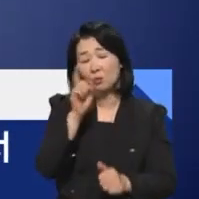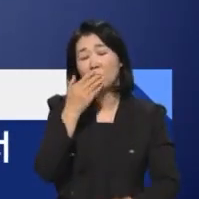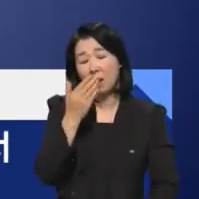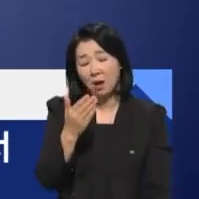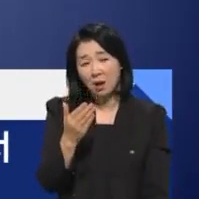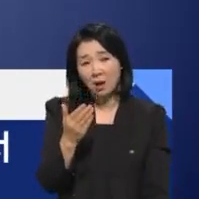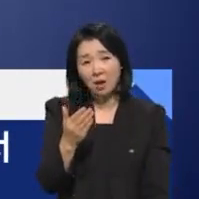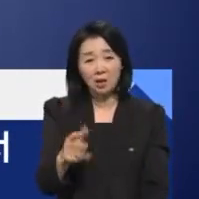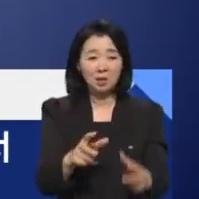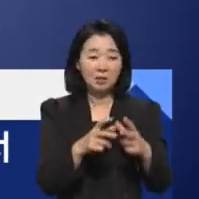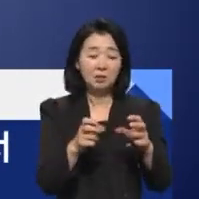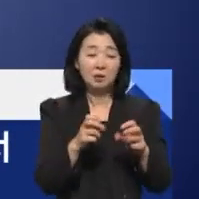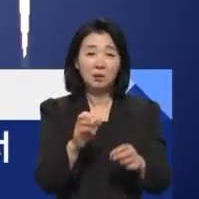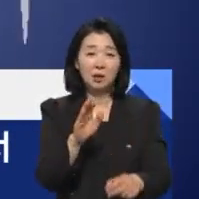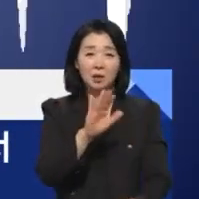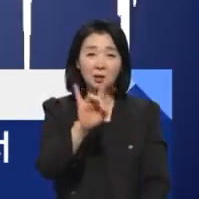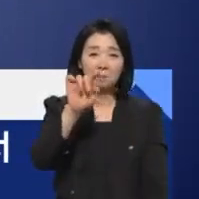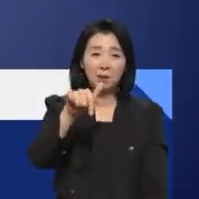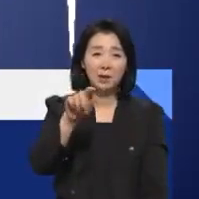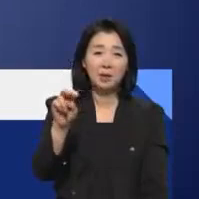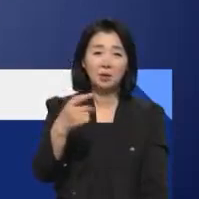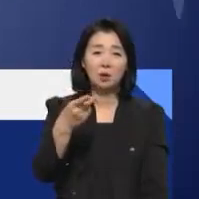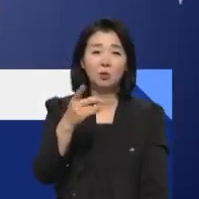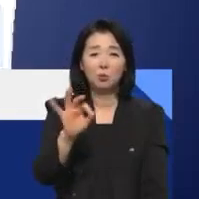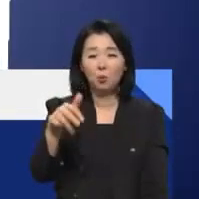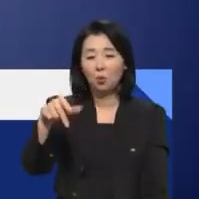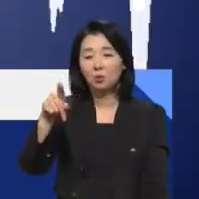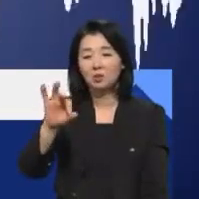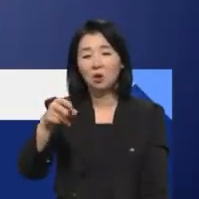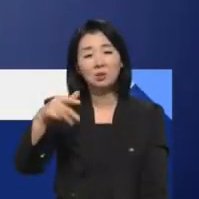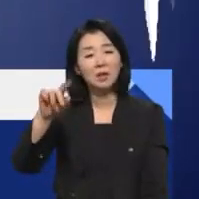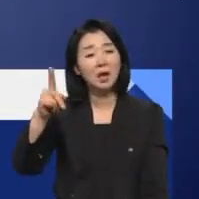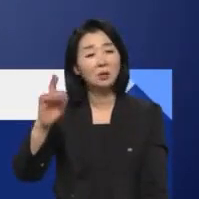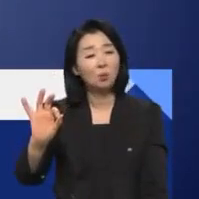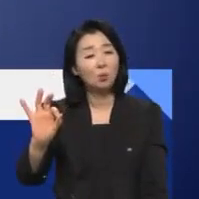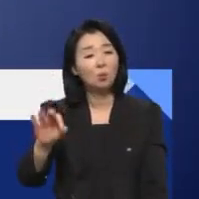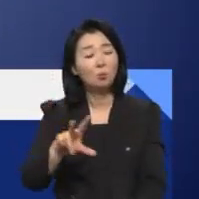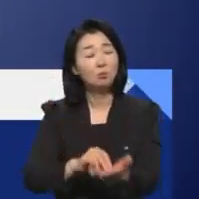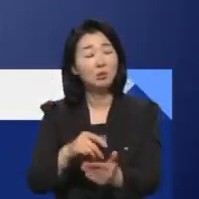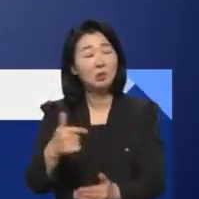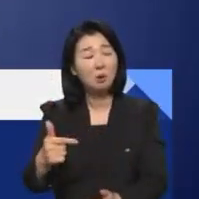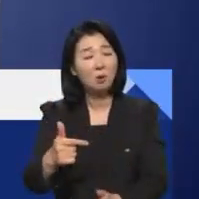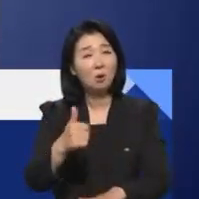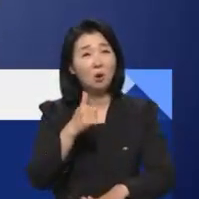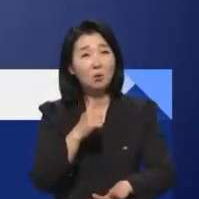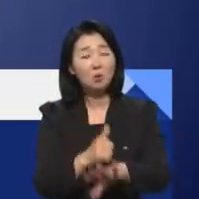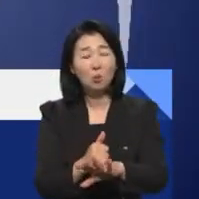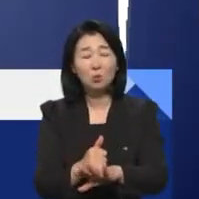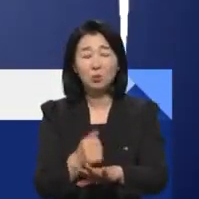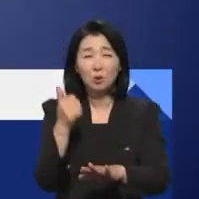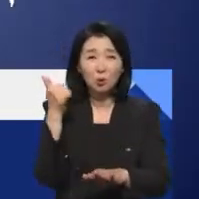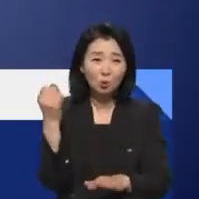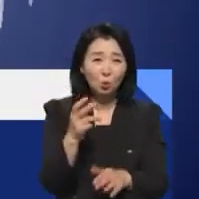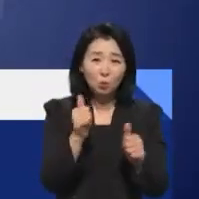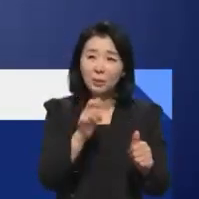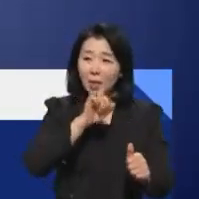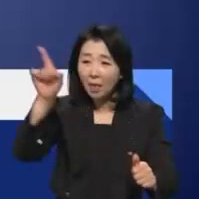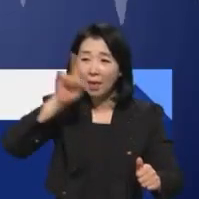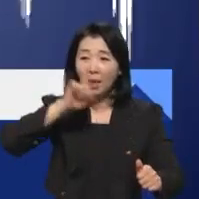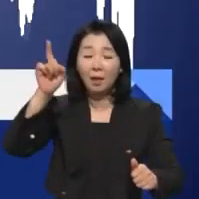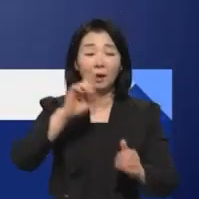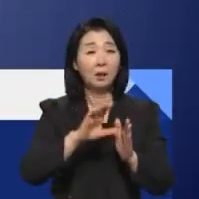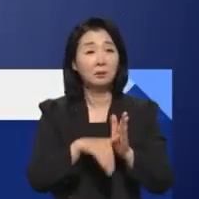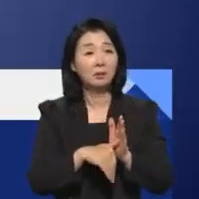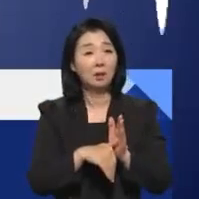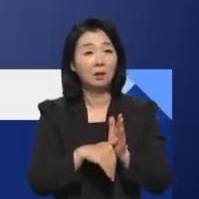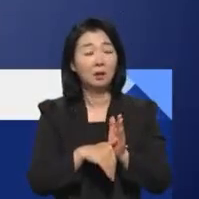정자동 같은 것도 있고 남은 것들이 꽤 있는데 저게 한꺼번에 다 돌아간다고 했을 때는 주중에는 뭐